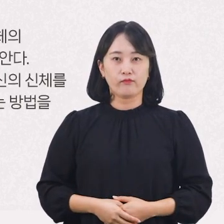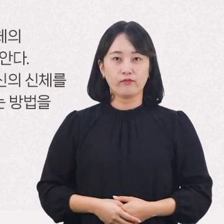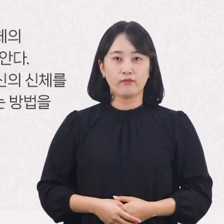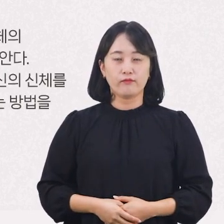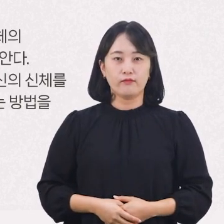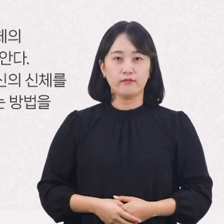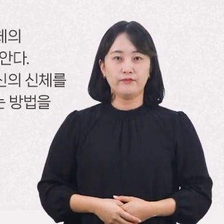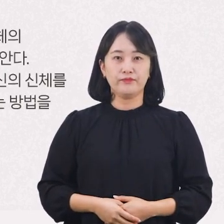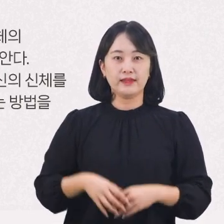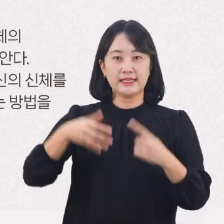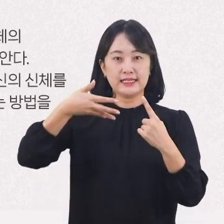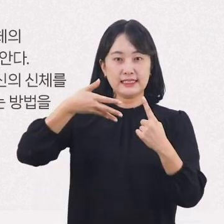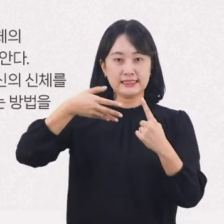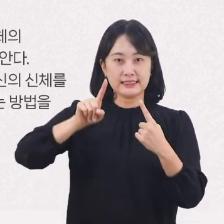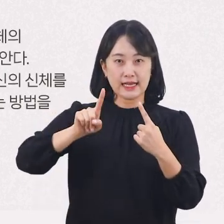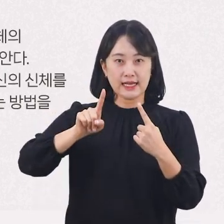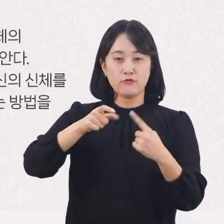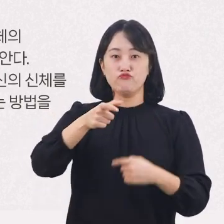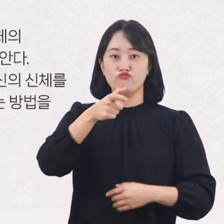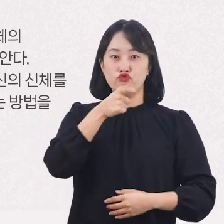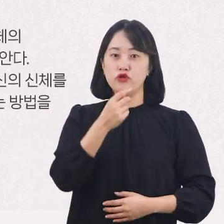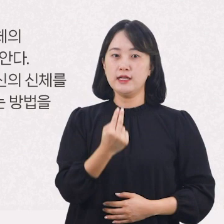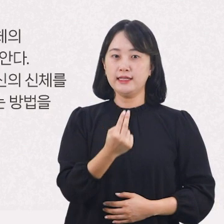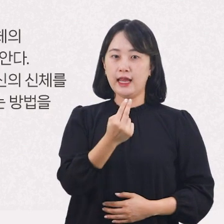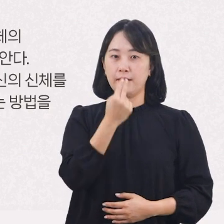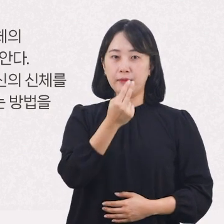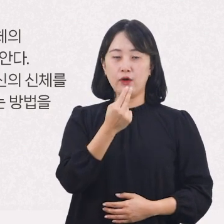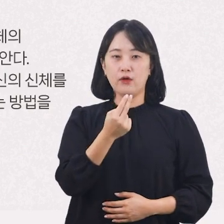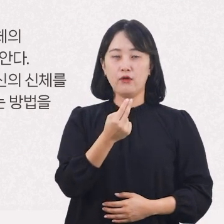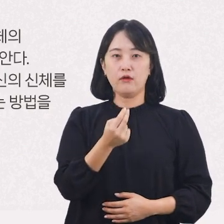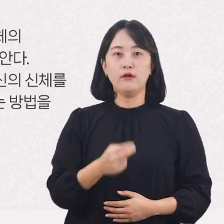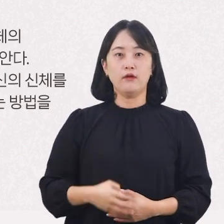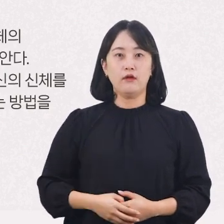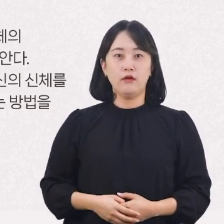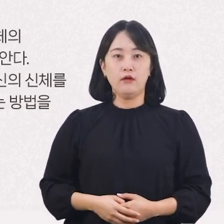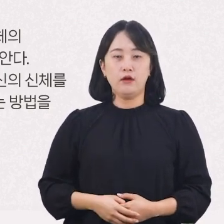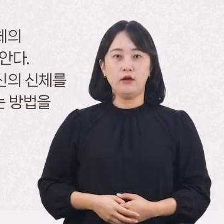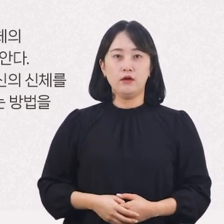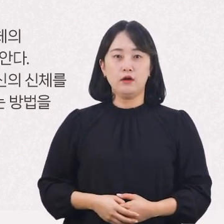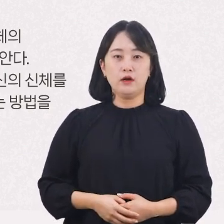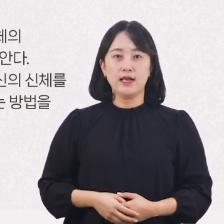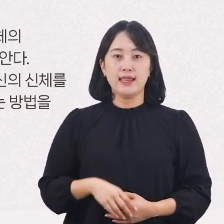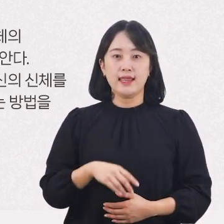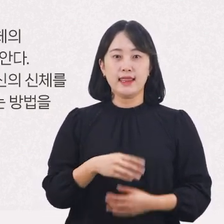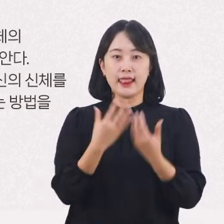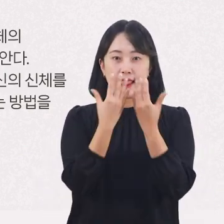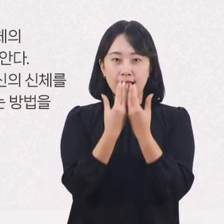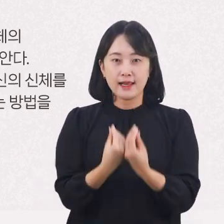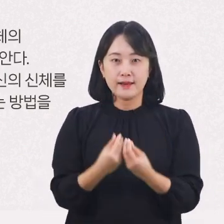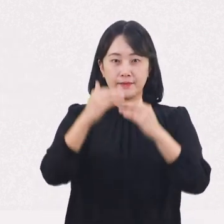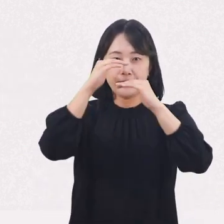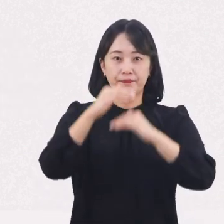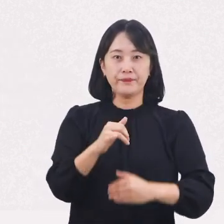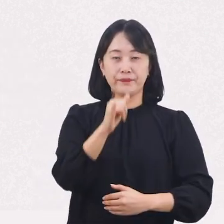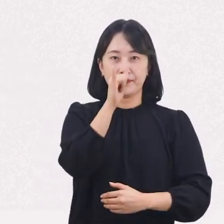여기에서는 1차 시 물은 생명이에요와 관련한 성취 기준 재구성 예시가 제시되어 있습니다.